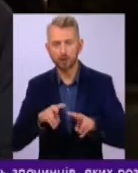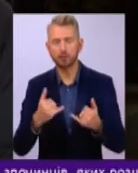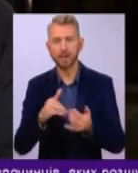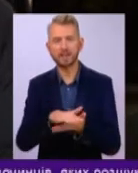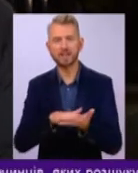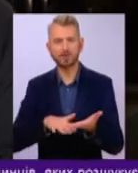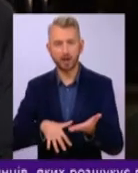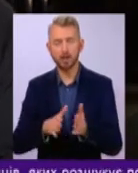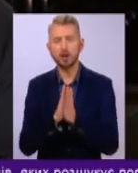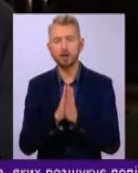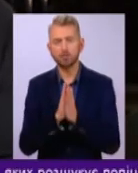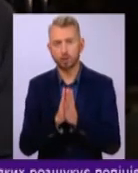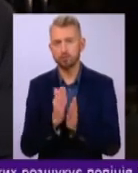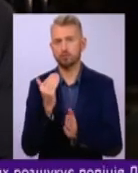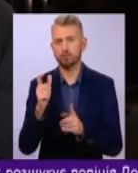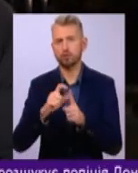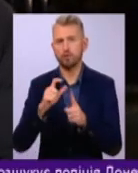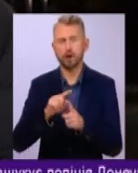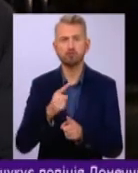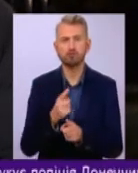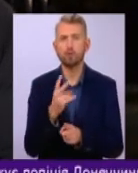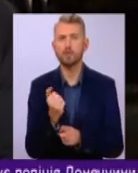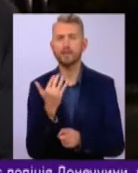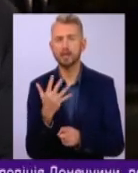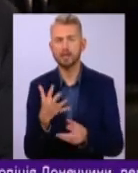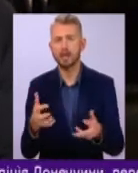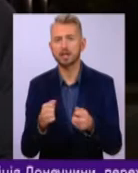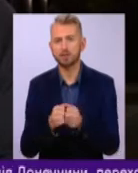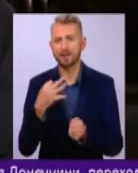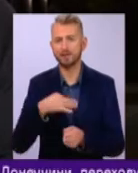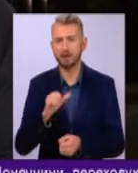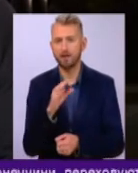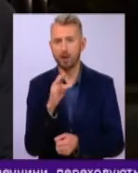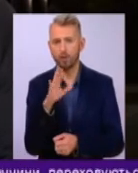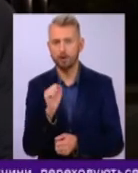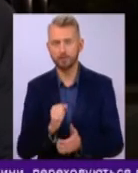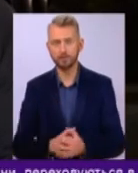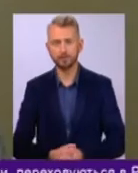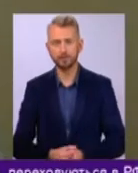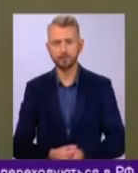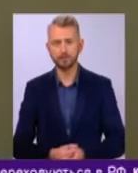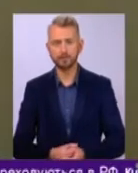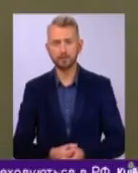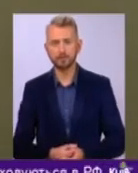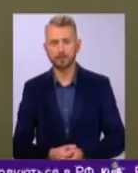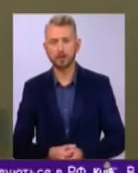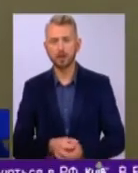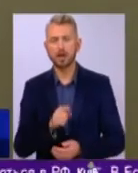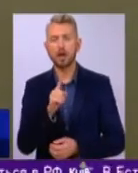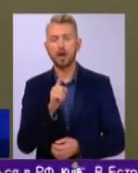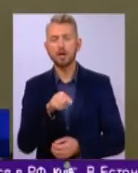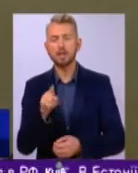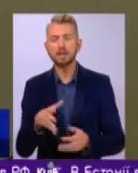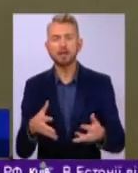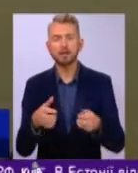триває. Прошу, пряма мова, і чому, і наскільки затримали сина Арсена Авакова. Вони є затриманими в